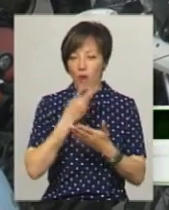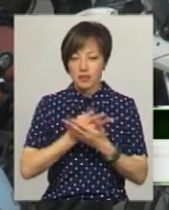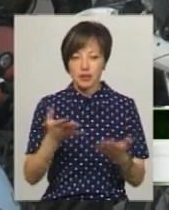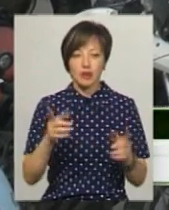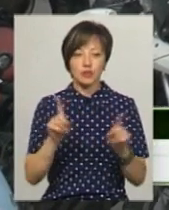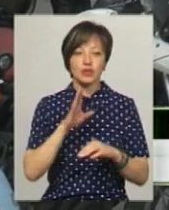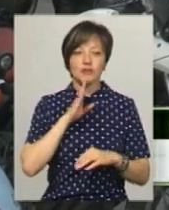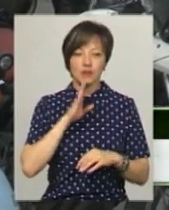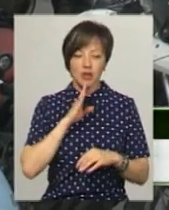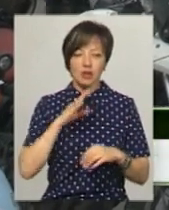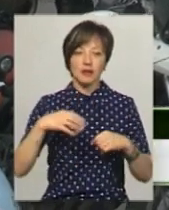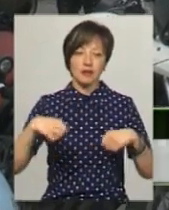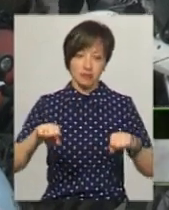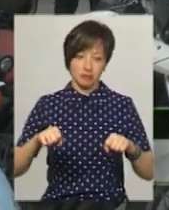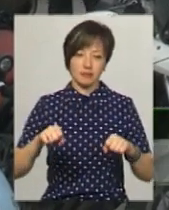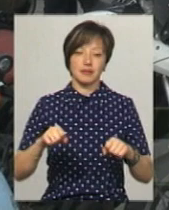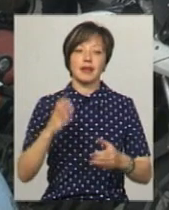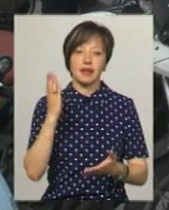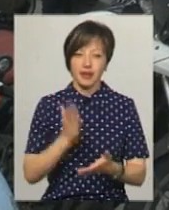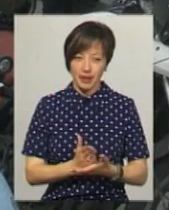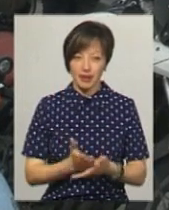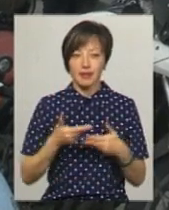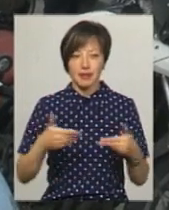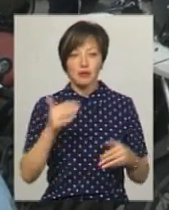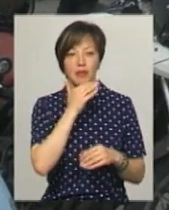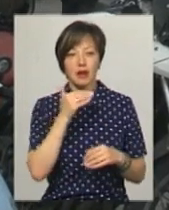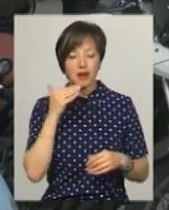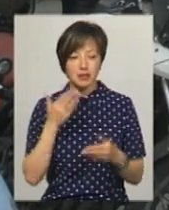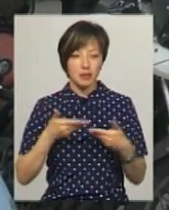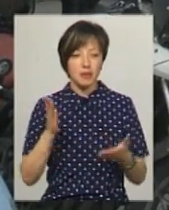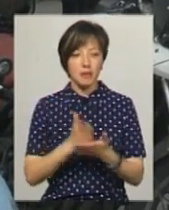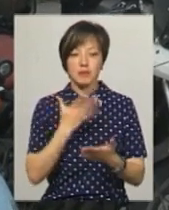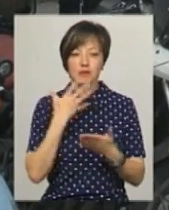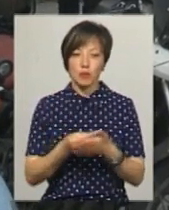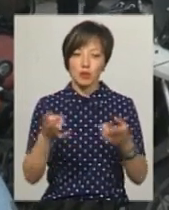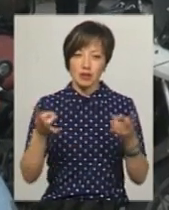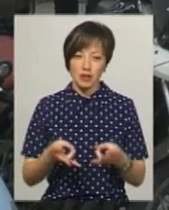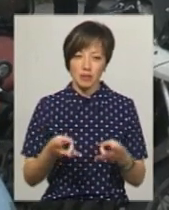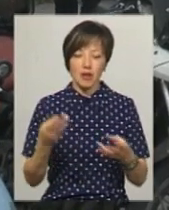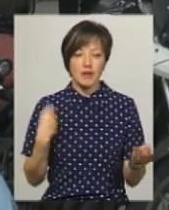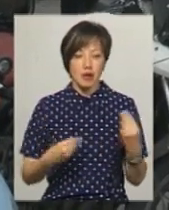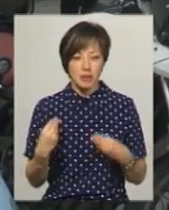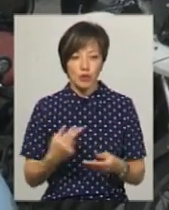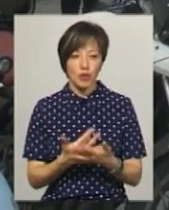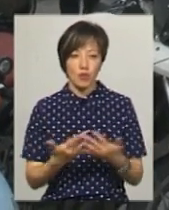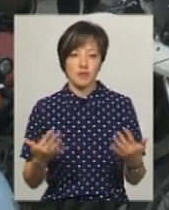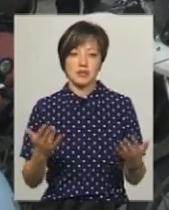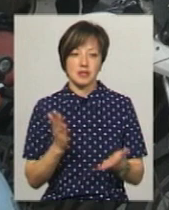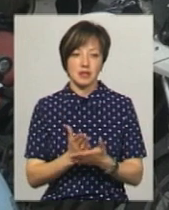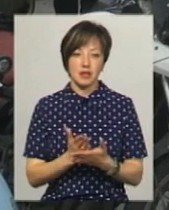що дівчата-райдери є, нас багато. Ми маємо свої потреби в екіпіровці, в певні,